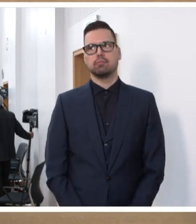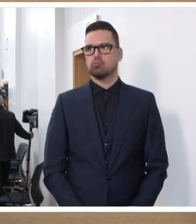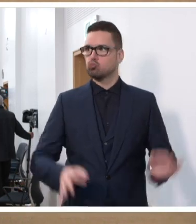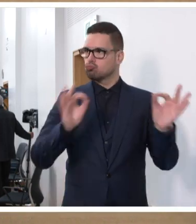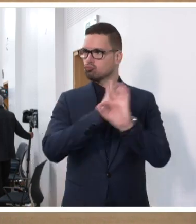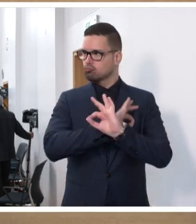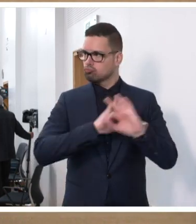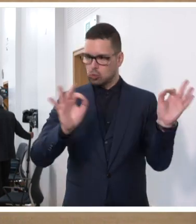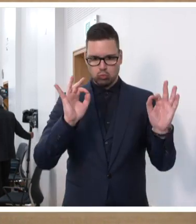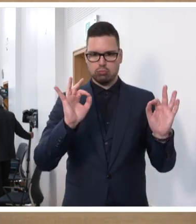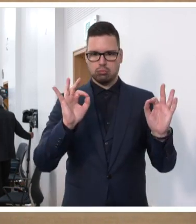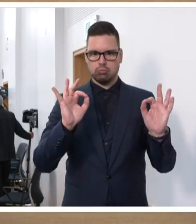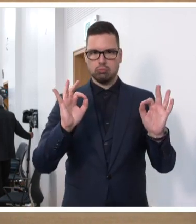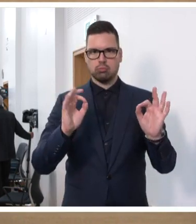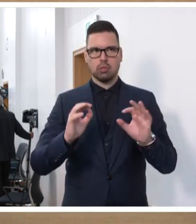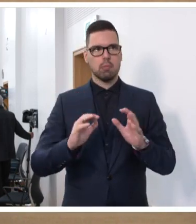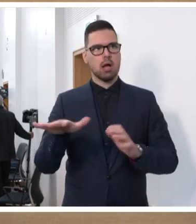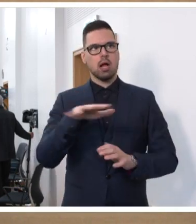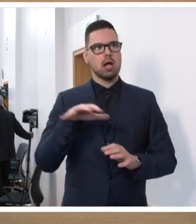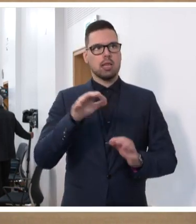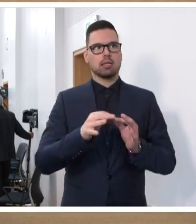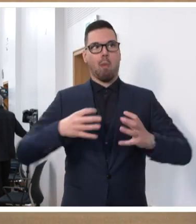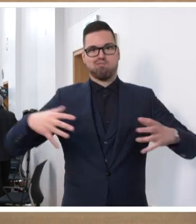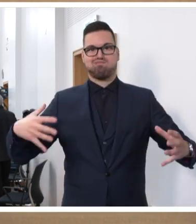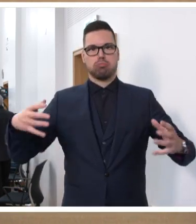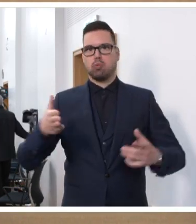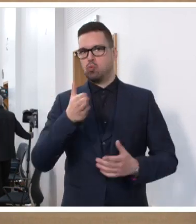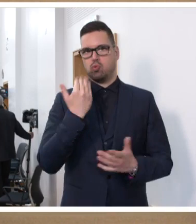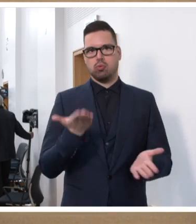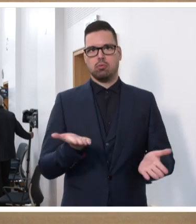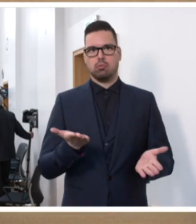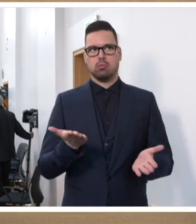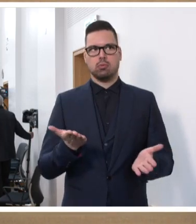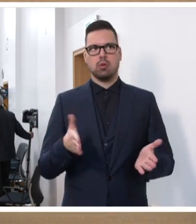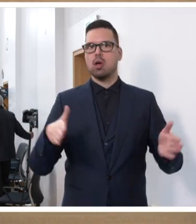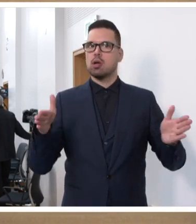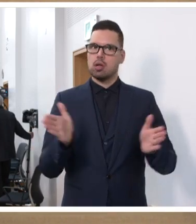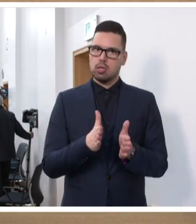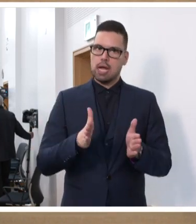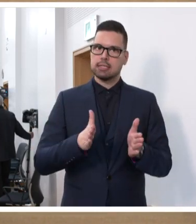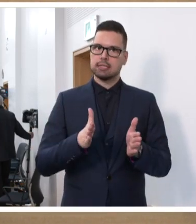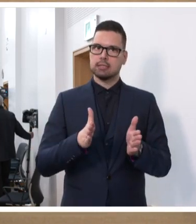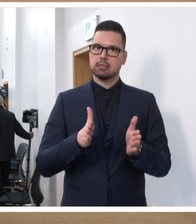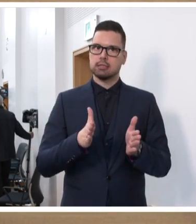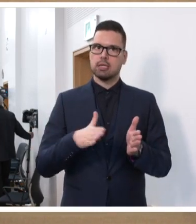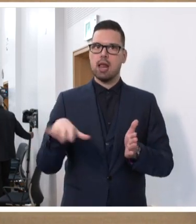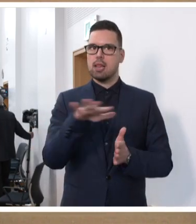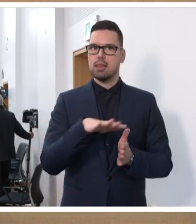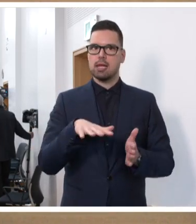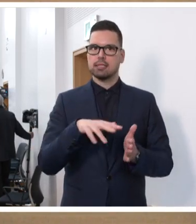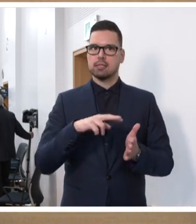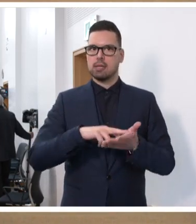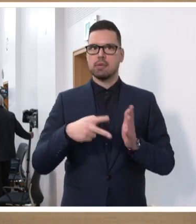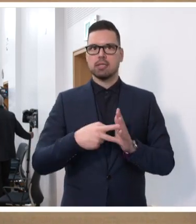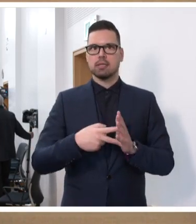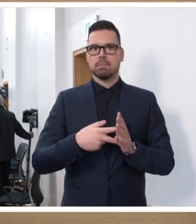gut. Über einen aufgeblähten Landtag müssen wir daher nicht nachdenken. Wir sind mit Abstand das kleinste Landesparlament. Selbst die Brömer Bürgerschaft